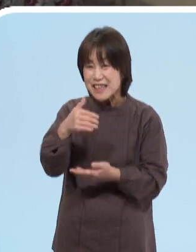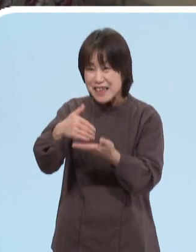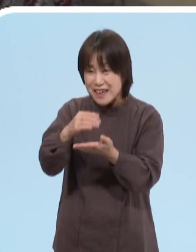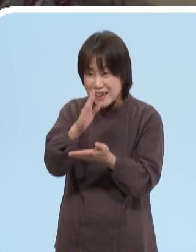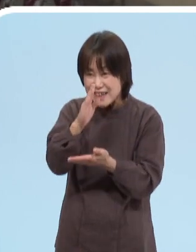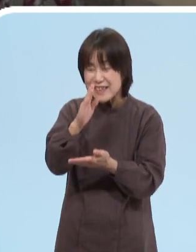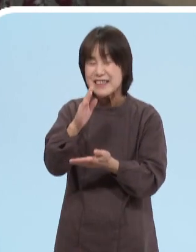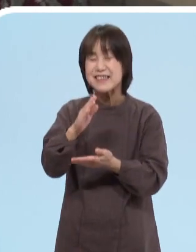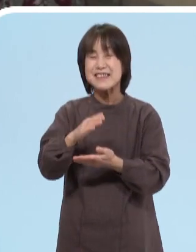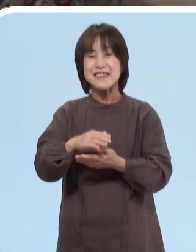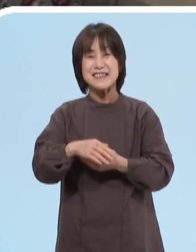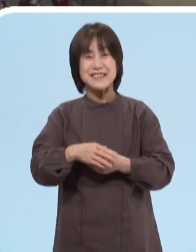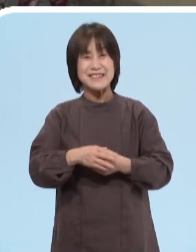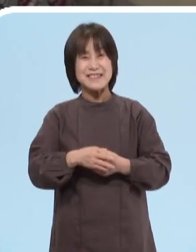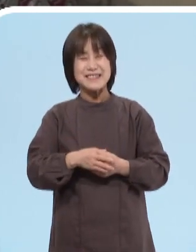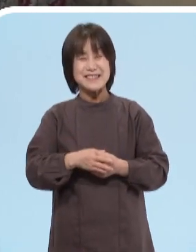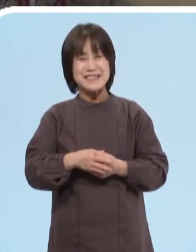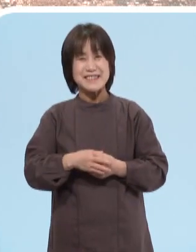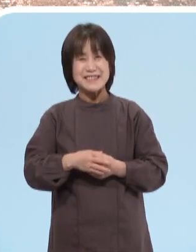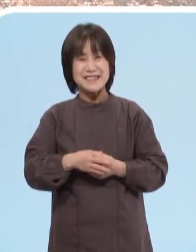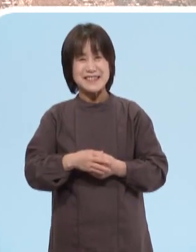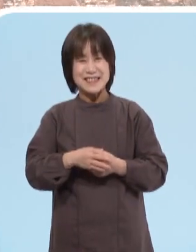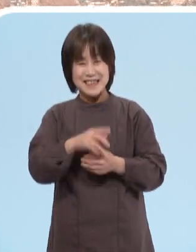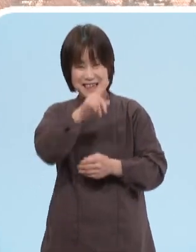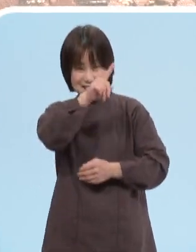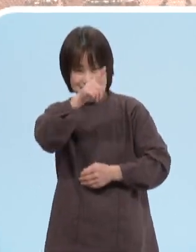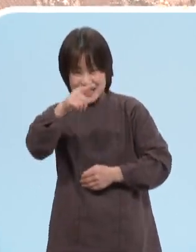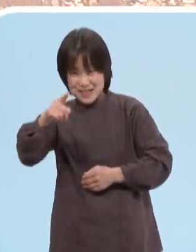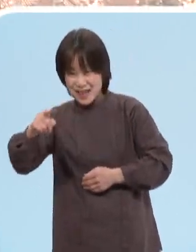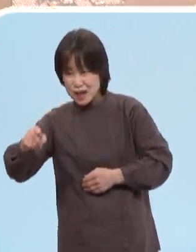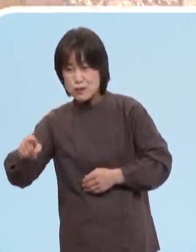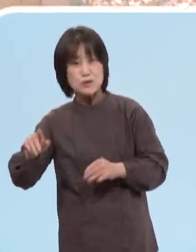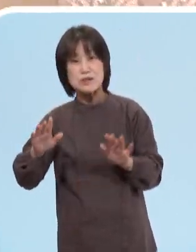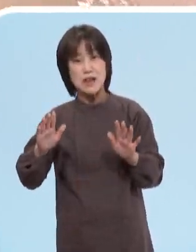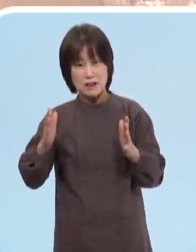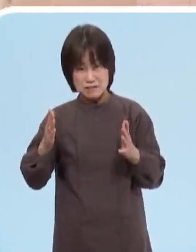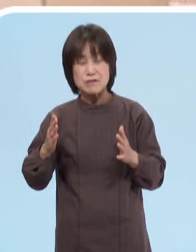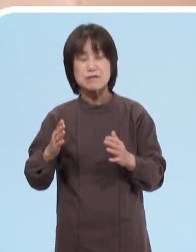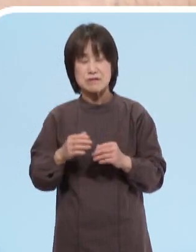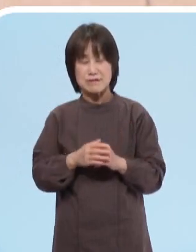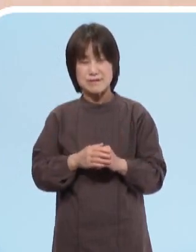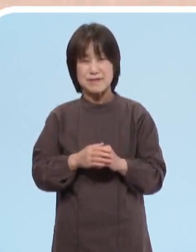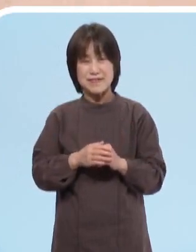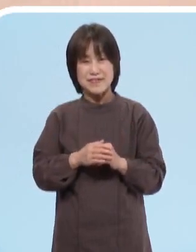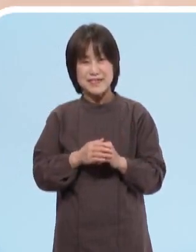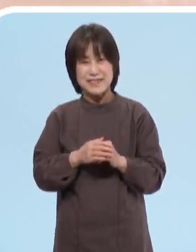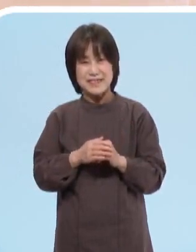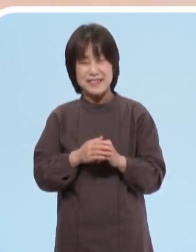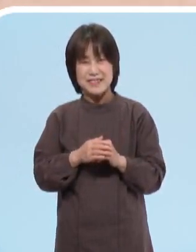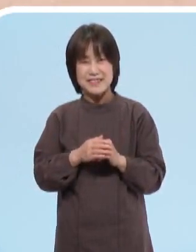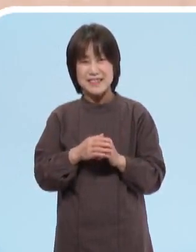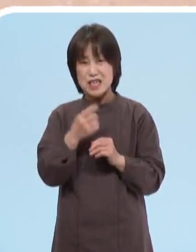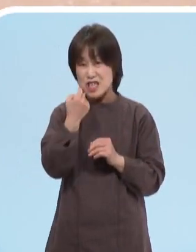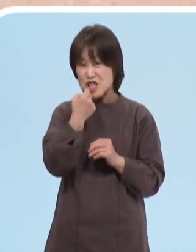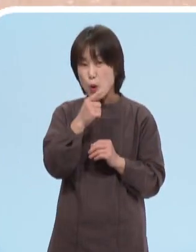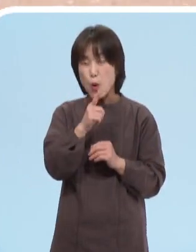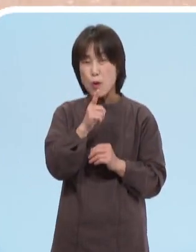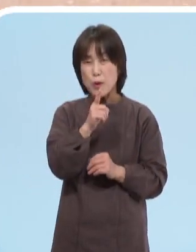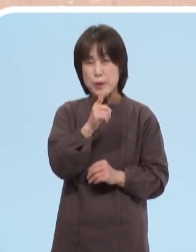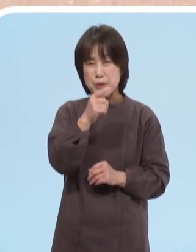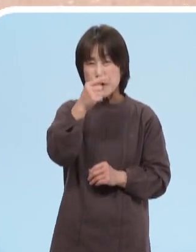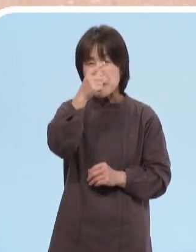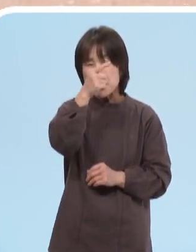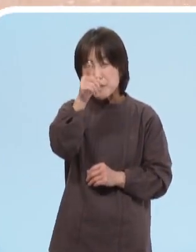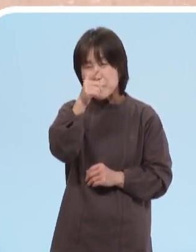素晴らしいでしょう。 あ、はい輪郭線をあまり使わずに、 そうですね、 よく見ていただくと、こう白